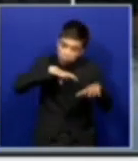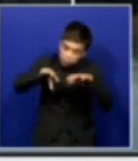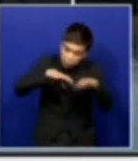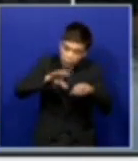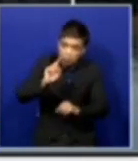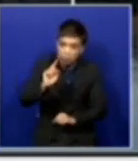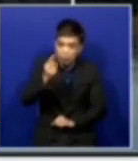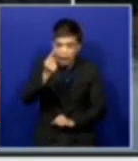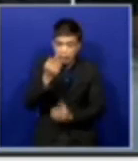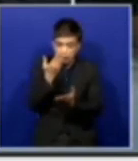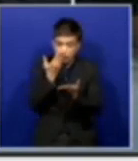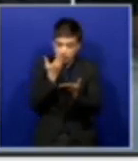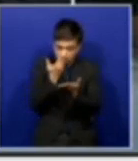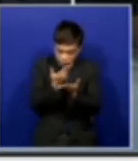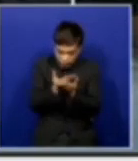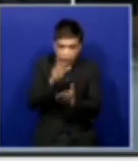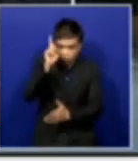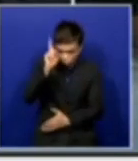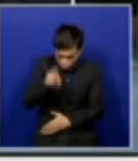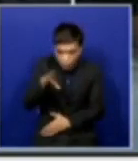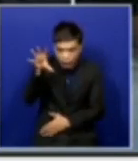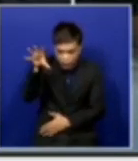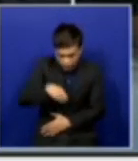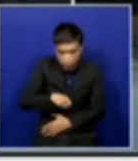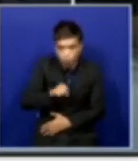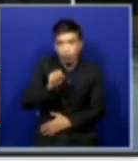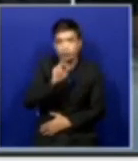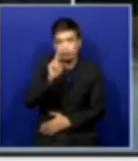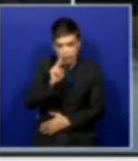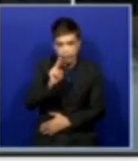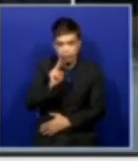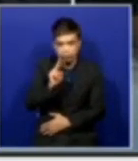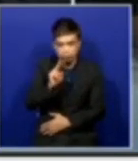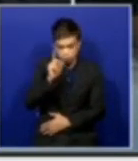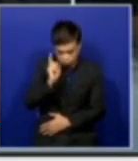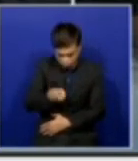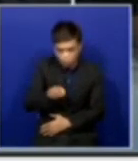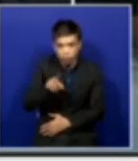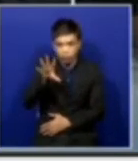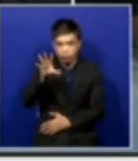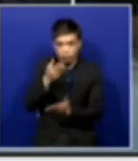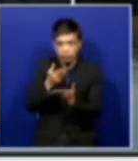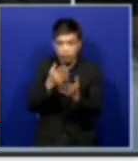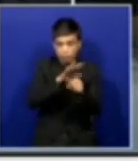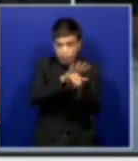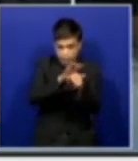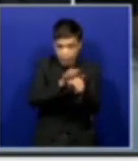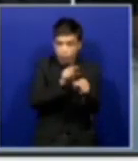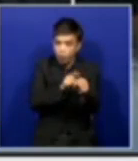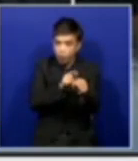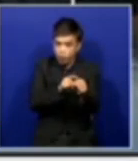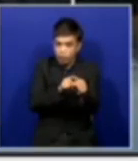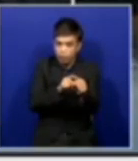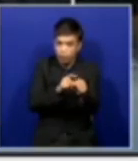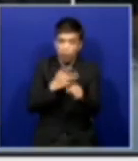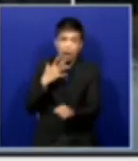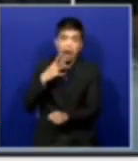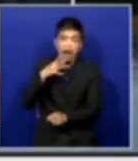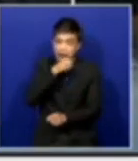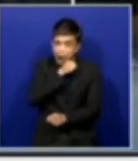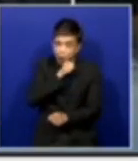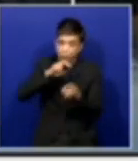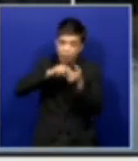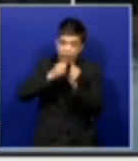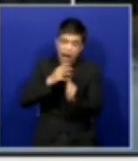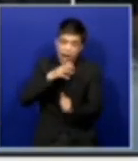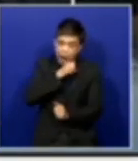มันต้องใช้เงินทั้งนั้นนะครับซึ่งเรื่องของโควิดเนี่ยนะครับในเรื่องของงานเก่าก็ไม่พออยู่แล้วนะครับแล้วก็